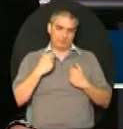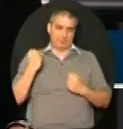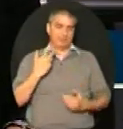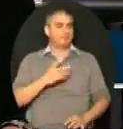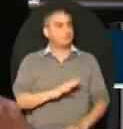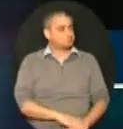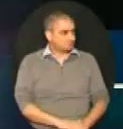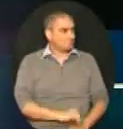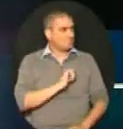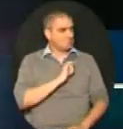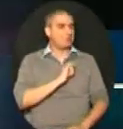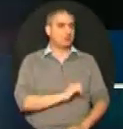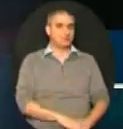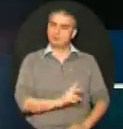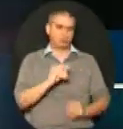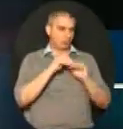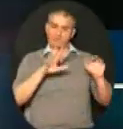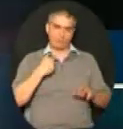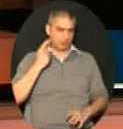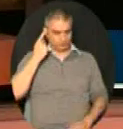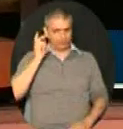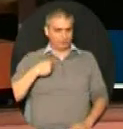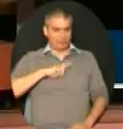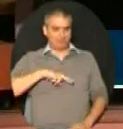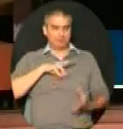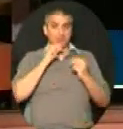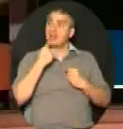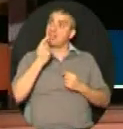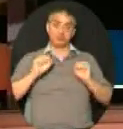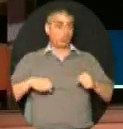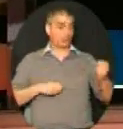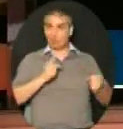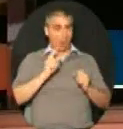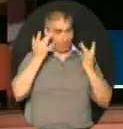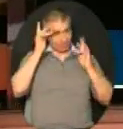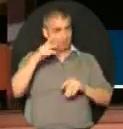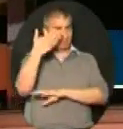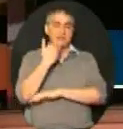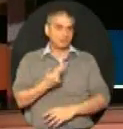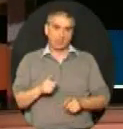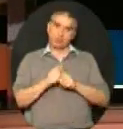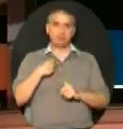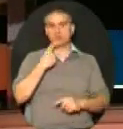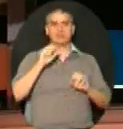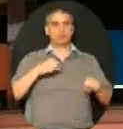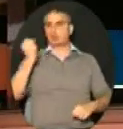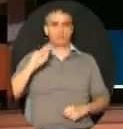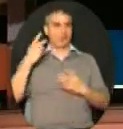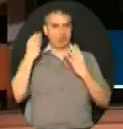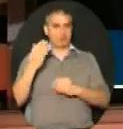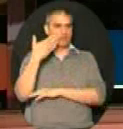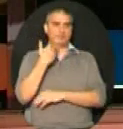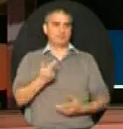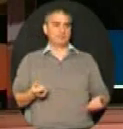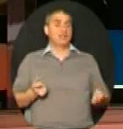בבקשה. מעניין, אני באמת, יש גבול למה שאני חושבת שאנחנו צריכים לסבול בשיח. להגיד ששלטון שמאל הוא לא שלטון לטובת מדינת ישראל, זה כמו שאני אומר ששלטון ימין הוא לא לטובת מדינת